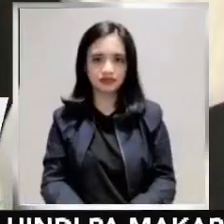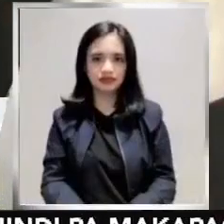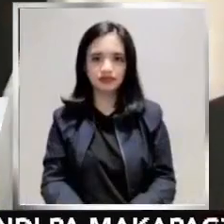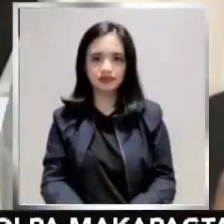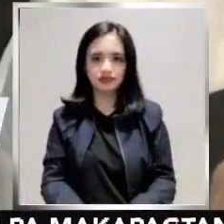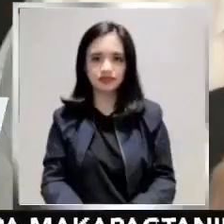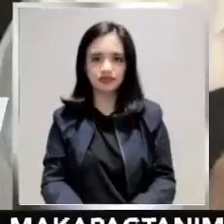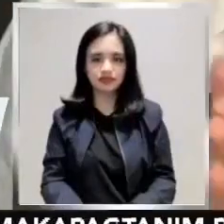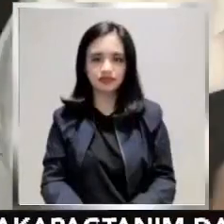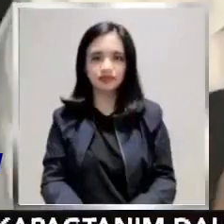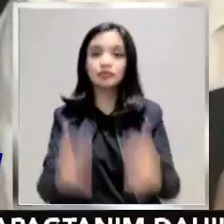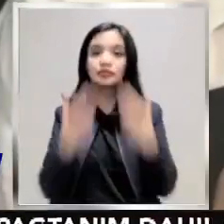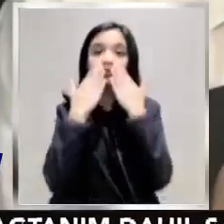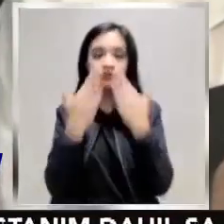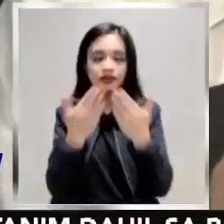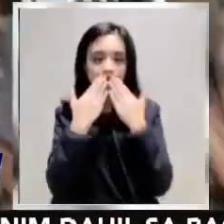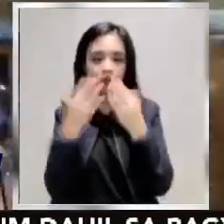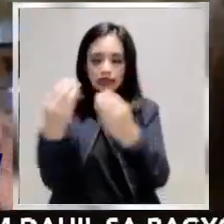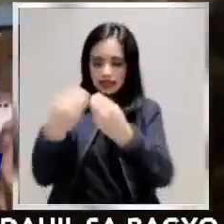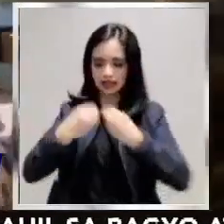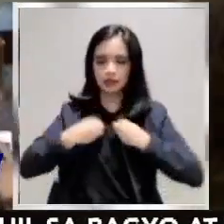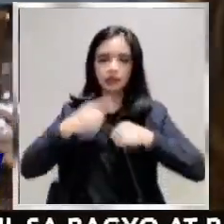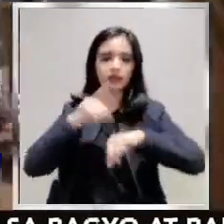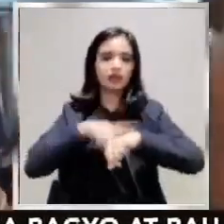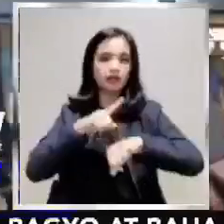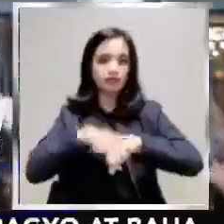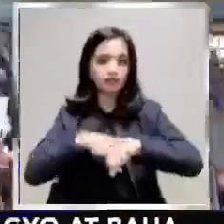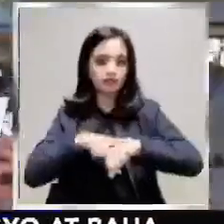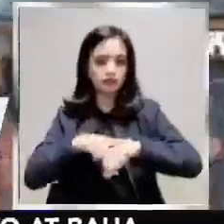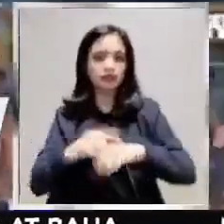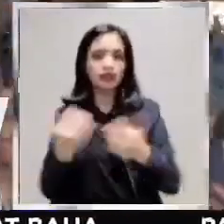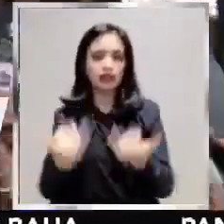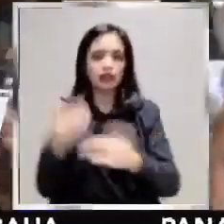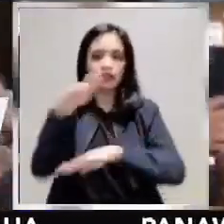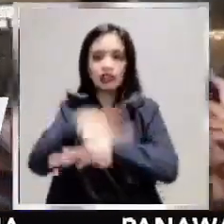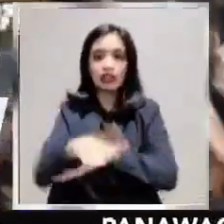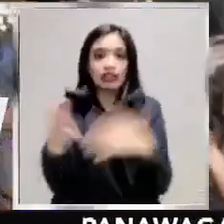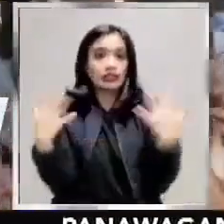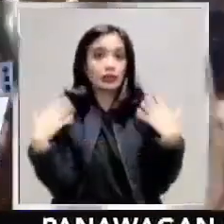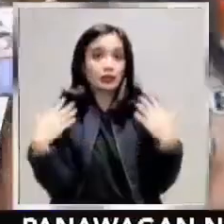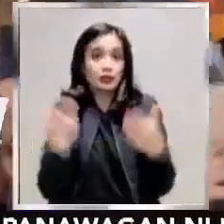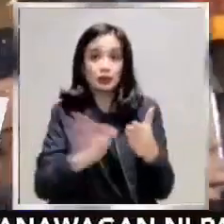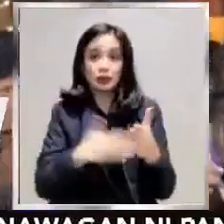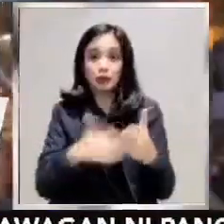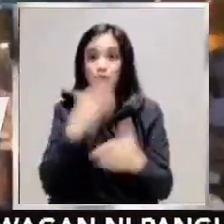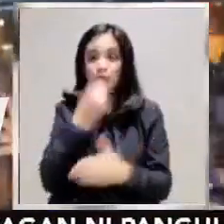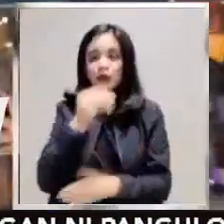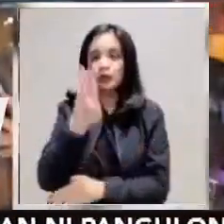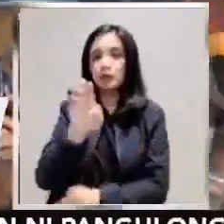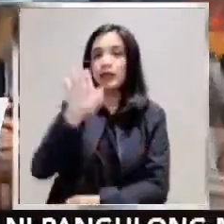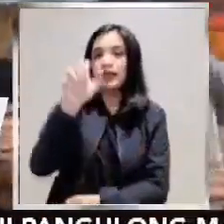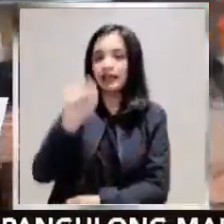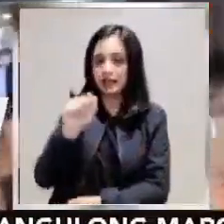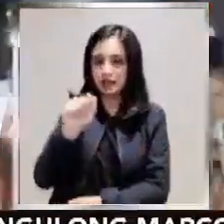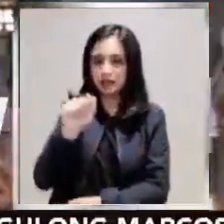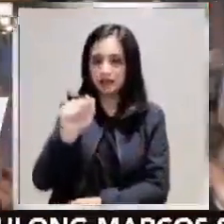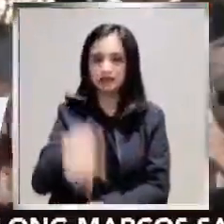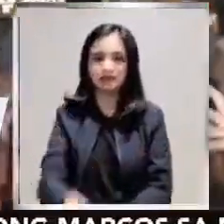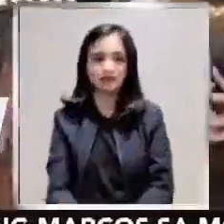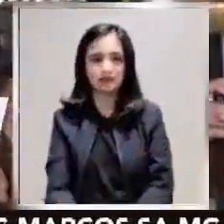Salamat sa oras na binigay niyo na sumama kami ngayong hapon. At kinilig sa song number ni Bea Alonzo.